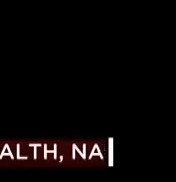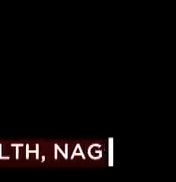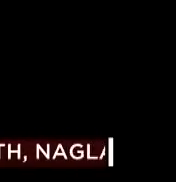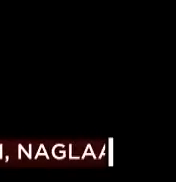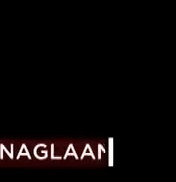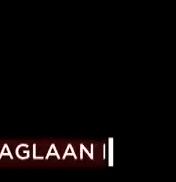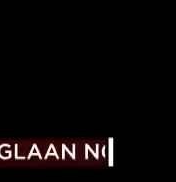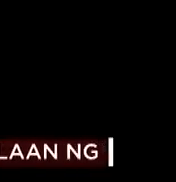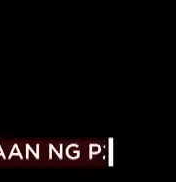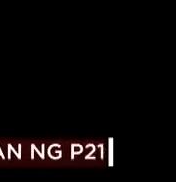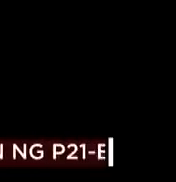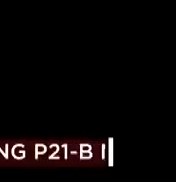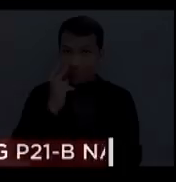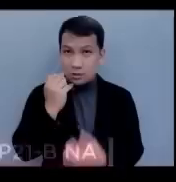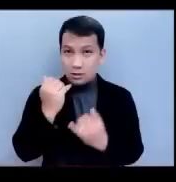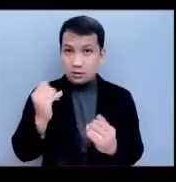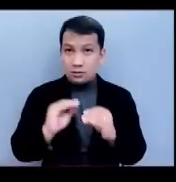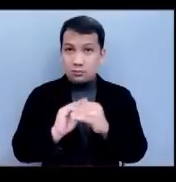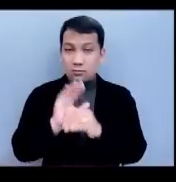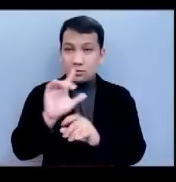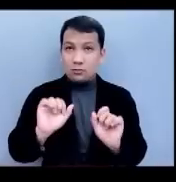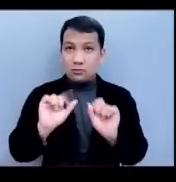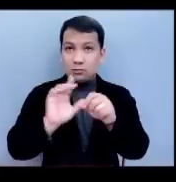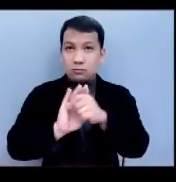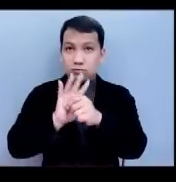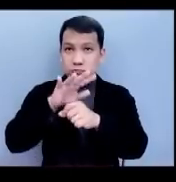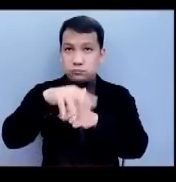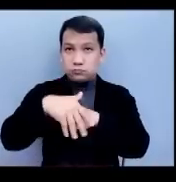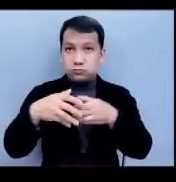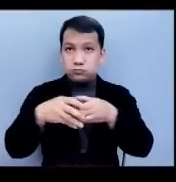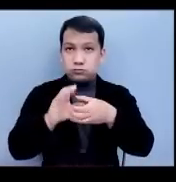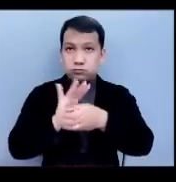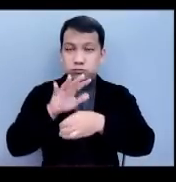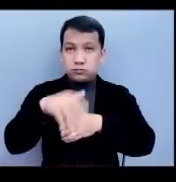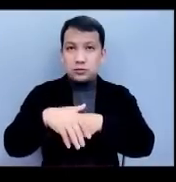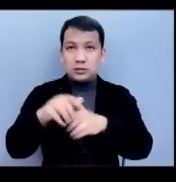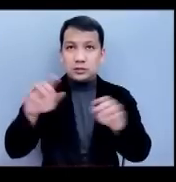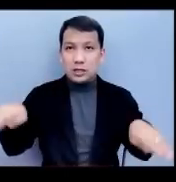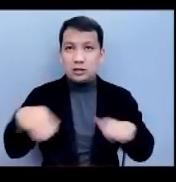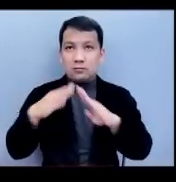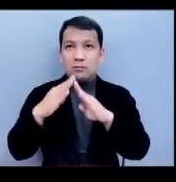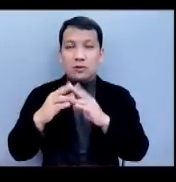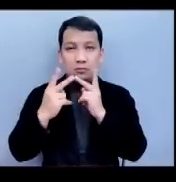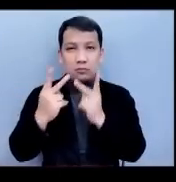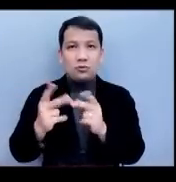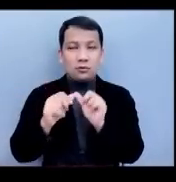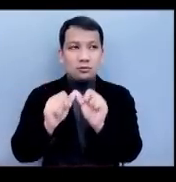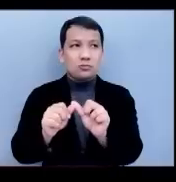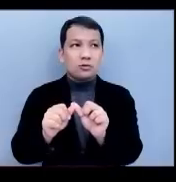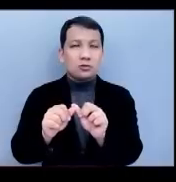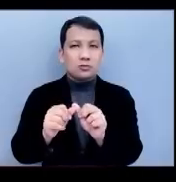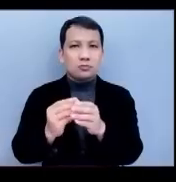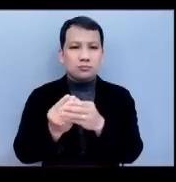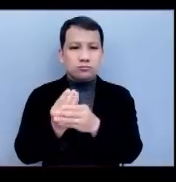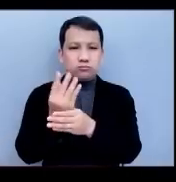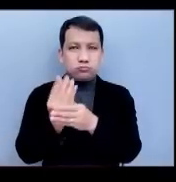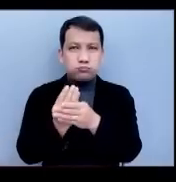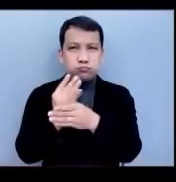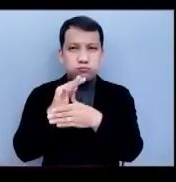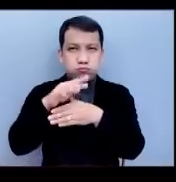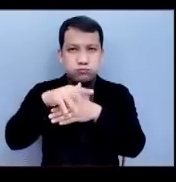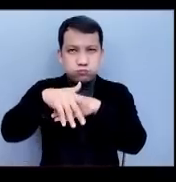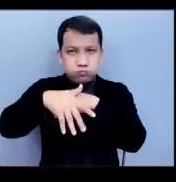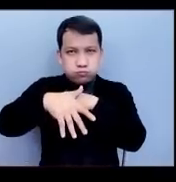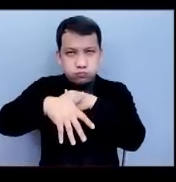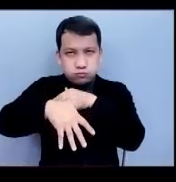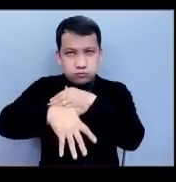Nakikita po ninyo ngayon ay ang live na kuha sa Bulkang Mayon sa Albay. Patuloy itong nagbubuga ng nagbabagang lava.